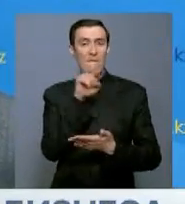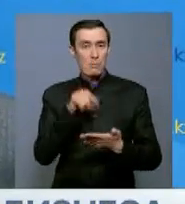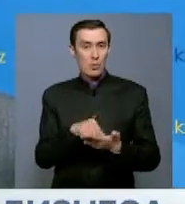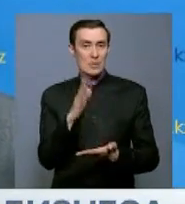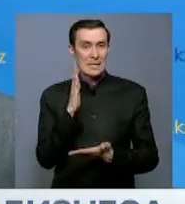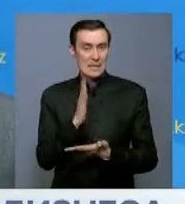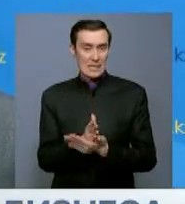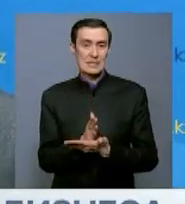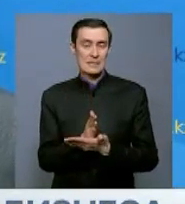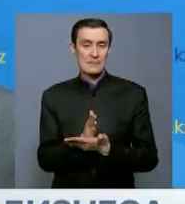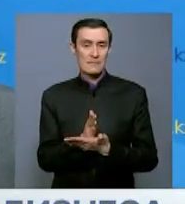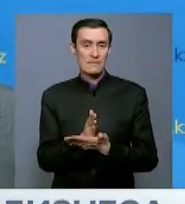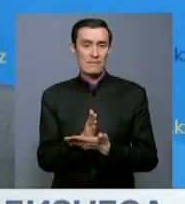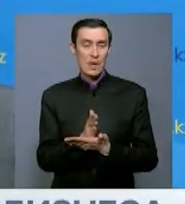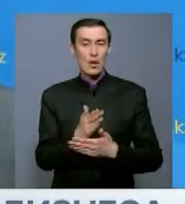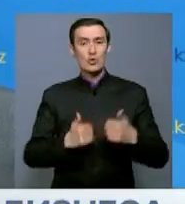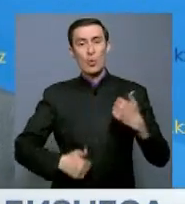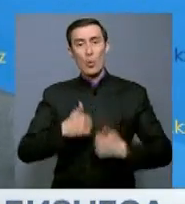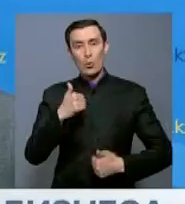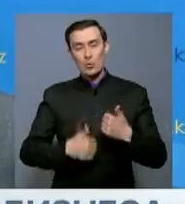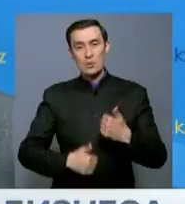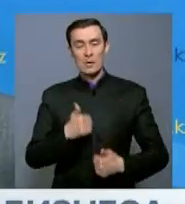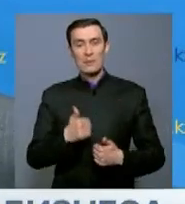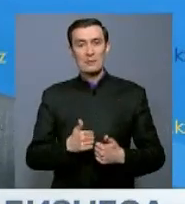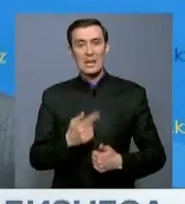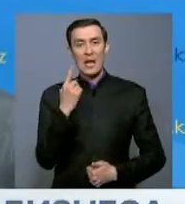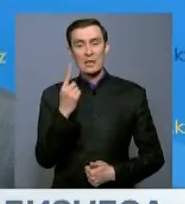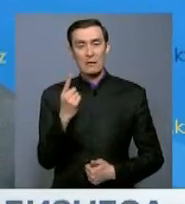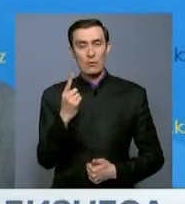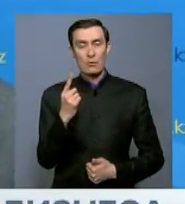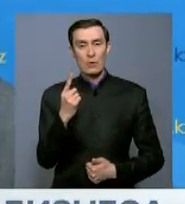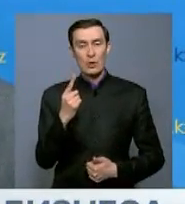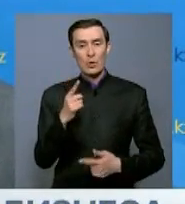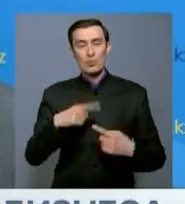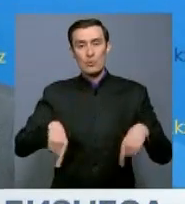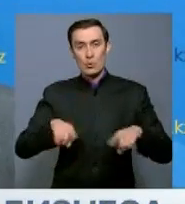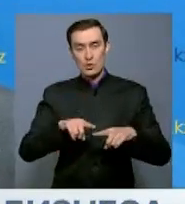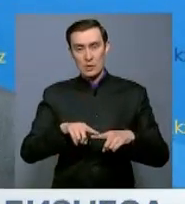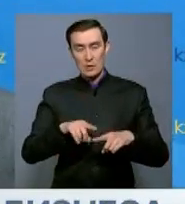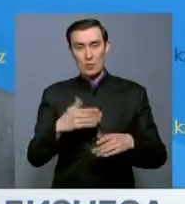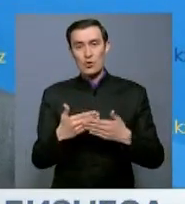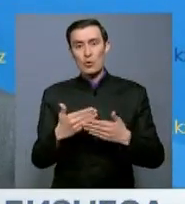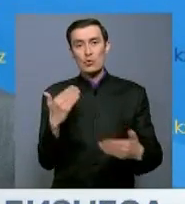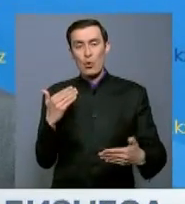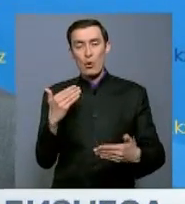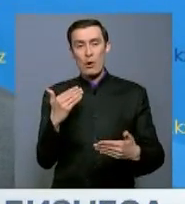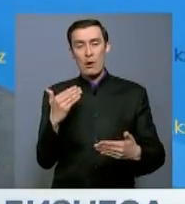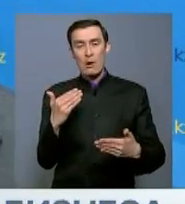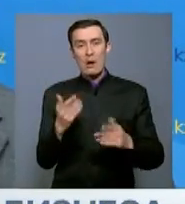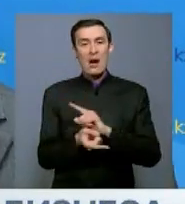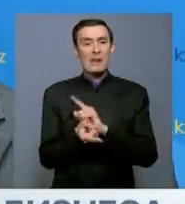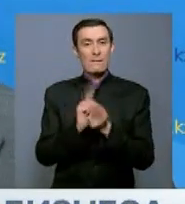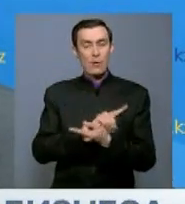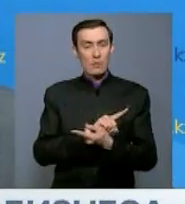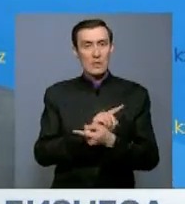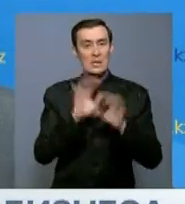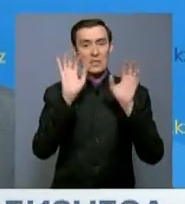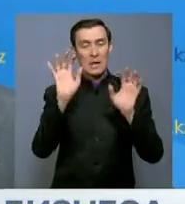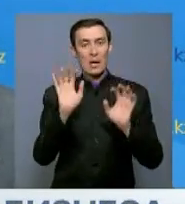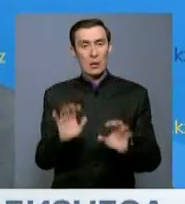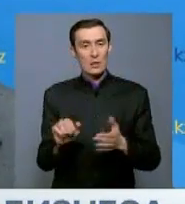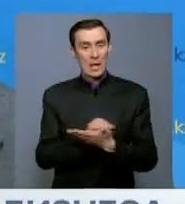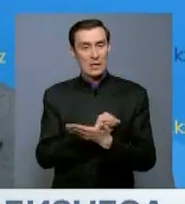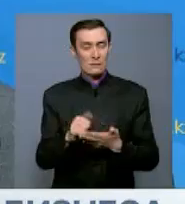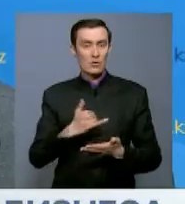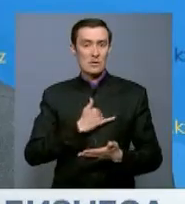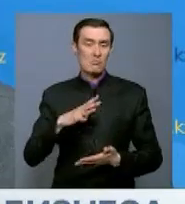с конкурсом из одного источника. Если до реформы законодательства по госзакупкам